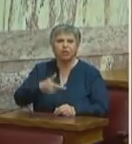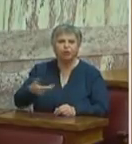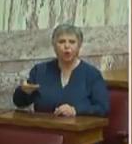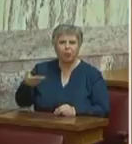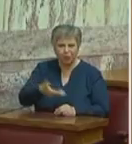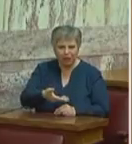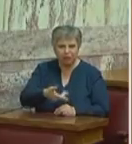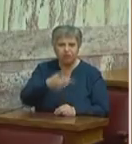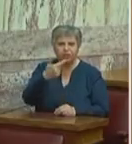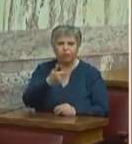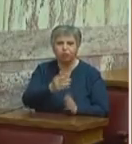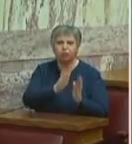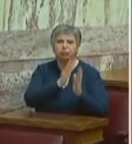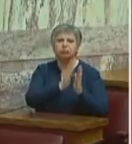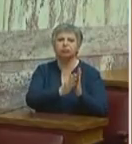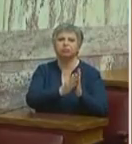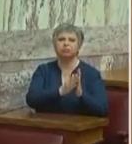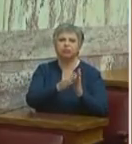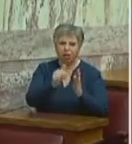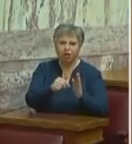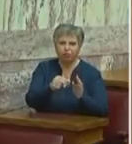καταλήξουν. Και απροπό,